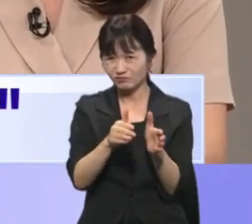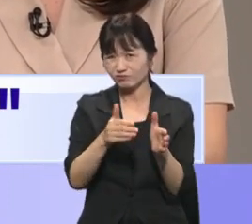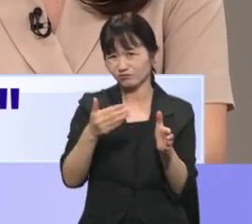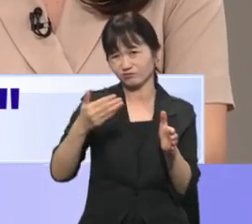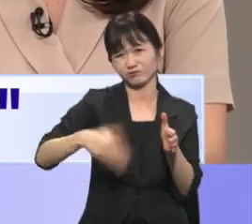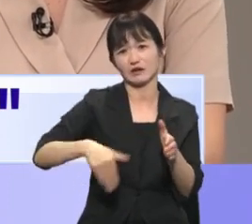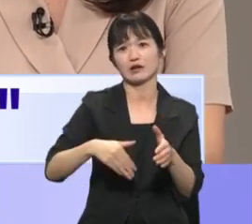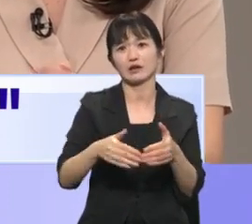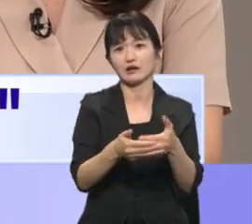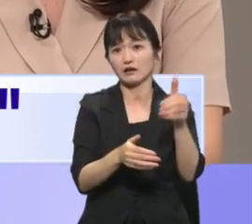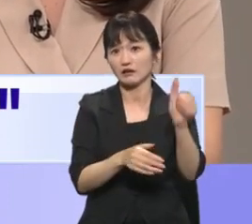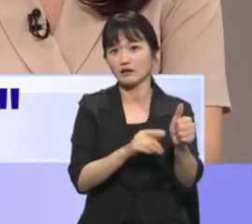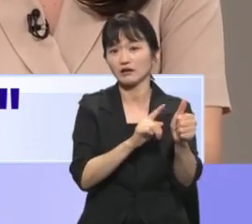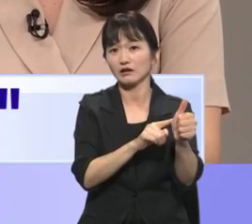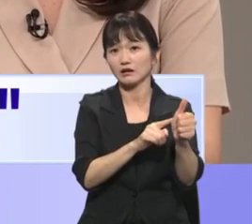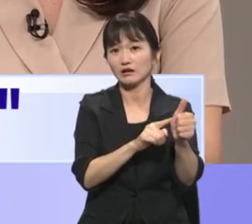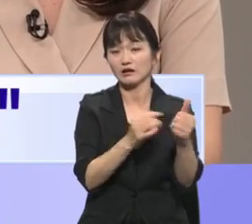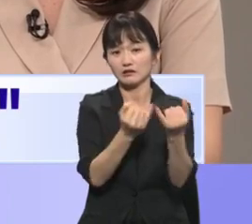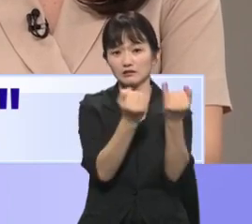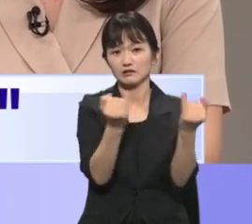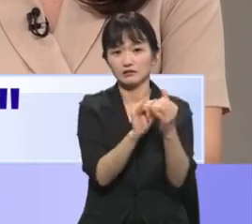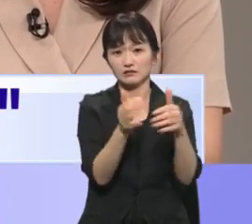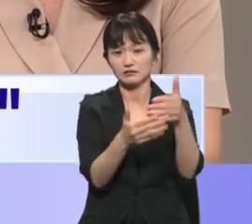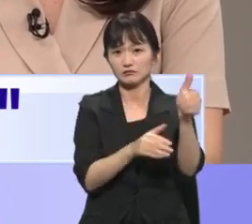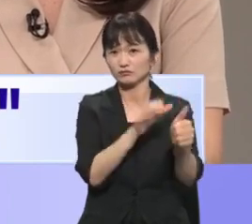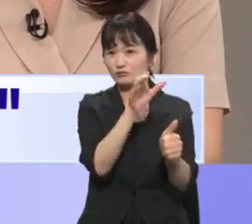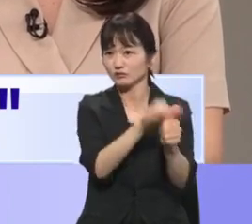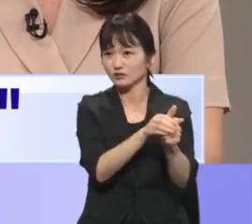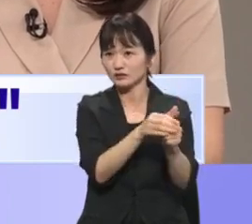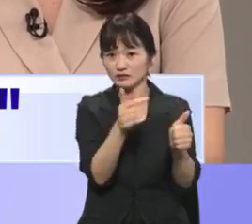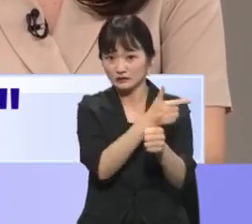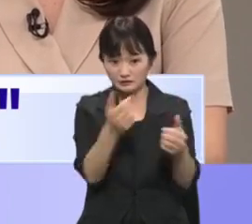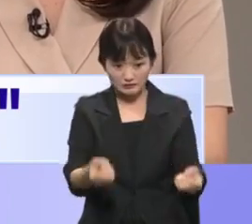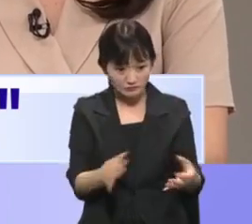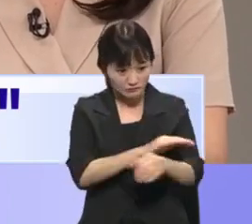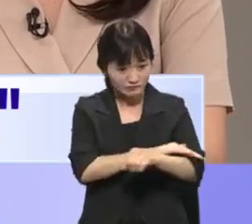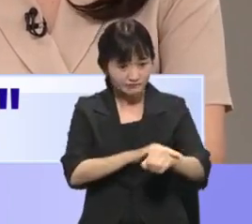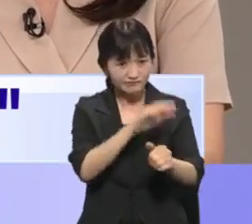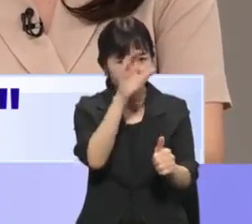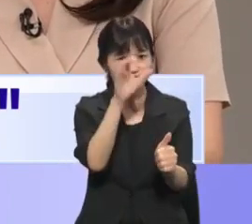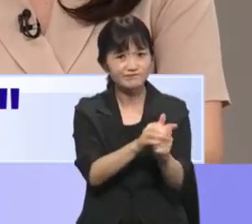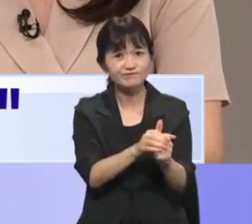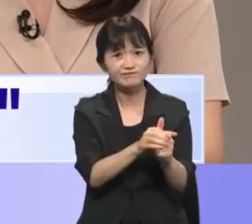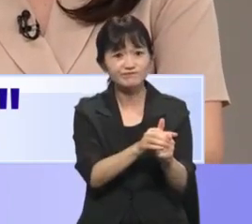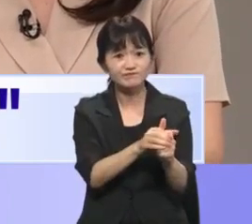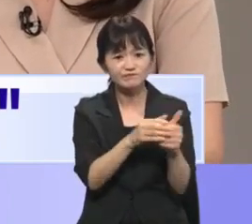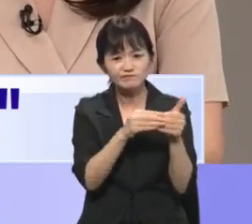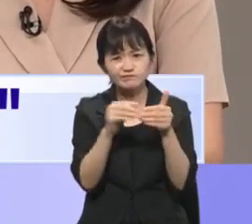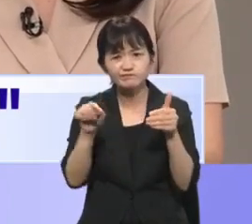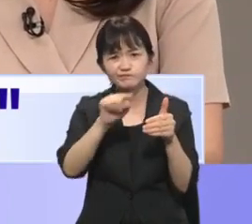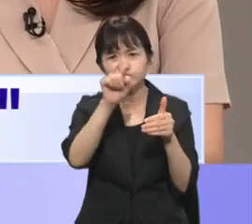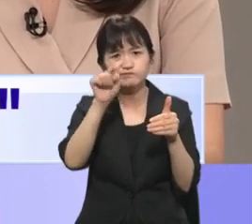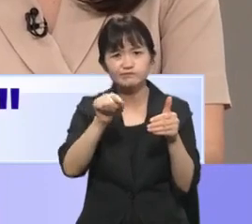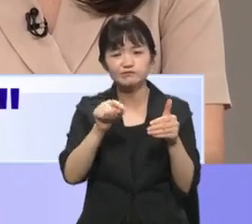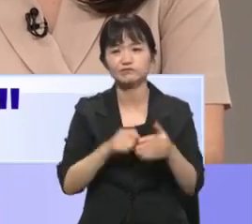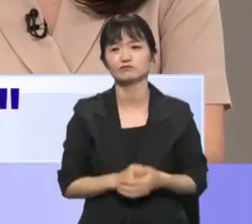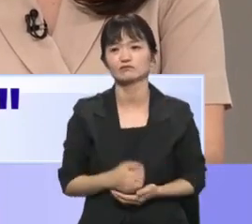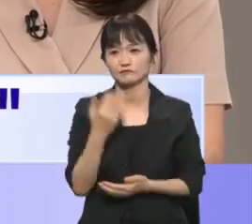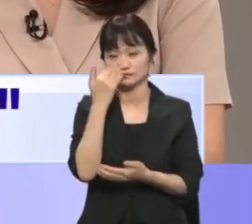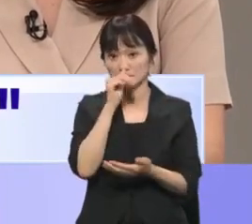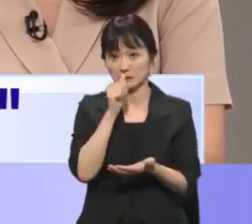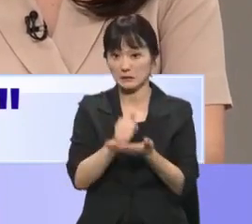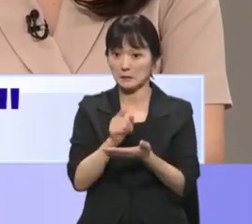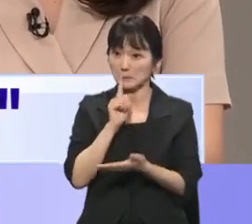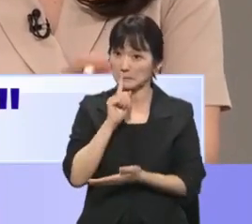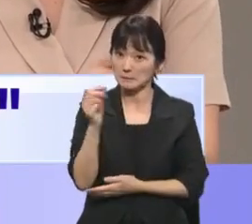않은 장관이 어떻게 주무부처에 장관으로서이 큰 행사를 제대로 이끌어 왔는지가 참 의문이었습니다 저 성범죄 관련한